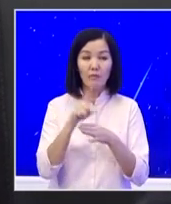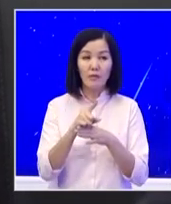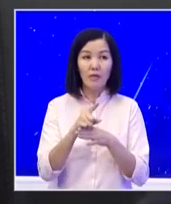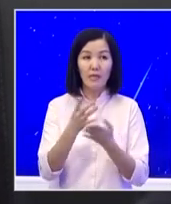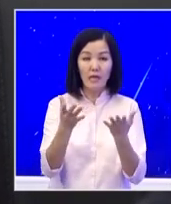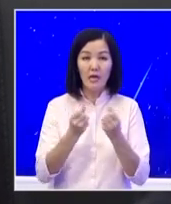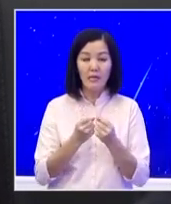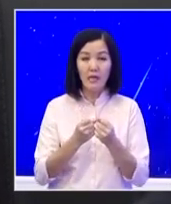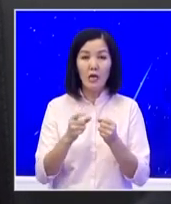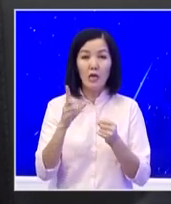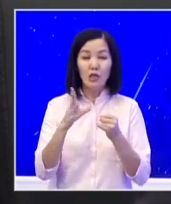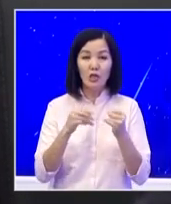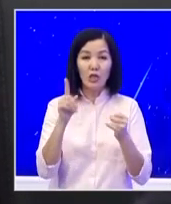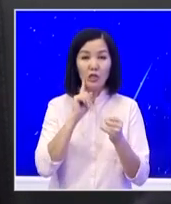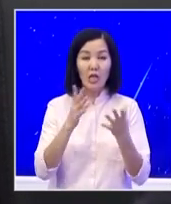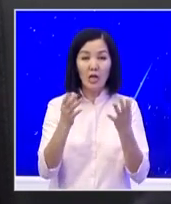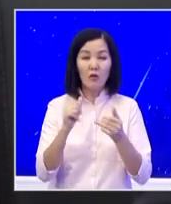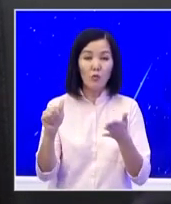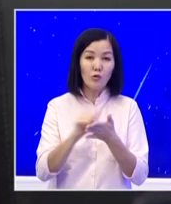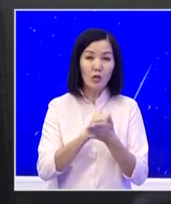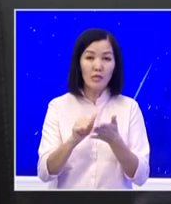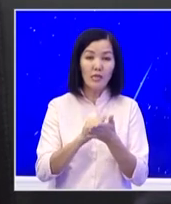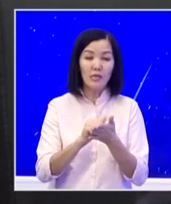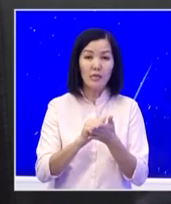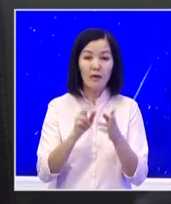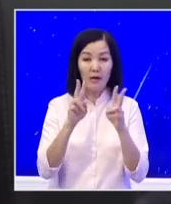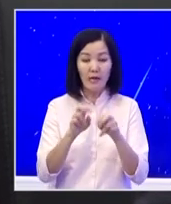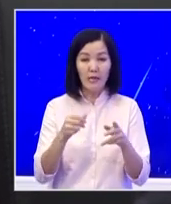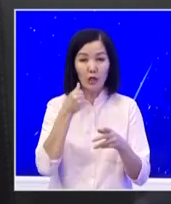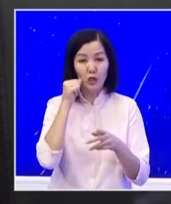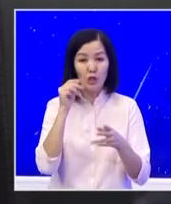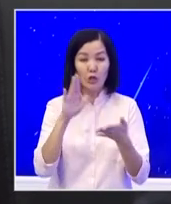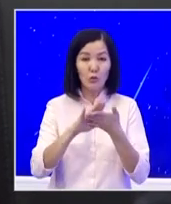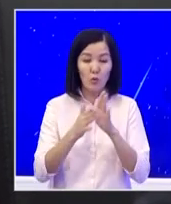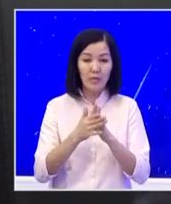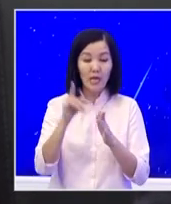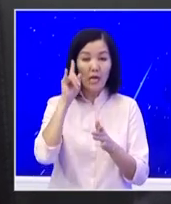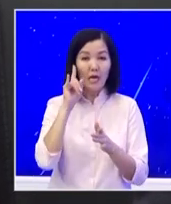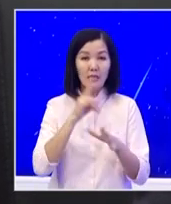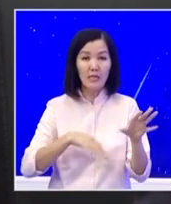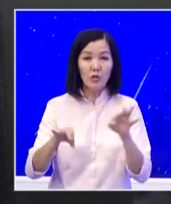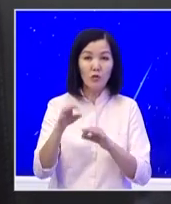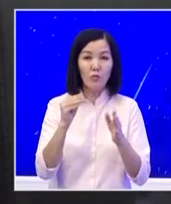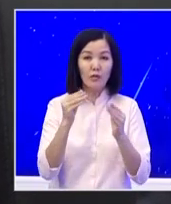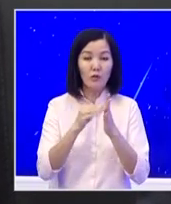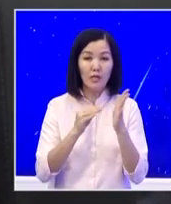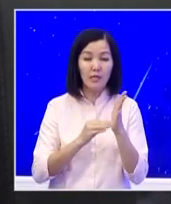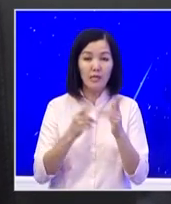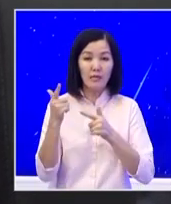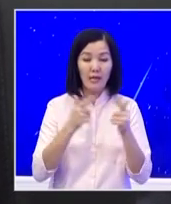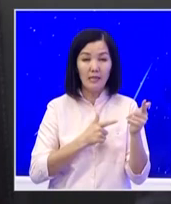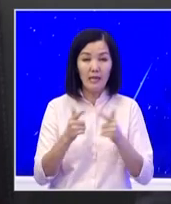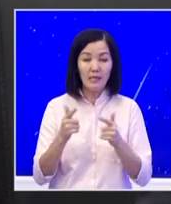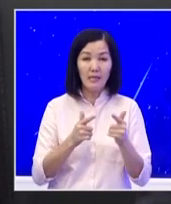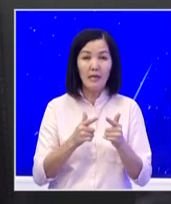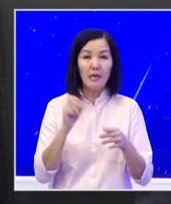алдық. Жерді жалғалу бойынша құжаттарды инвесторлар қарады. Біз кеше сөйлестік. Олар Қазақстанда жобалық сметалық құжаттарды дайындайтын